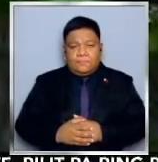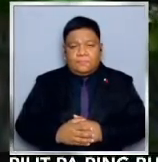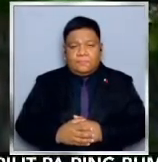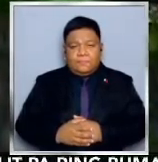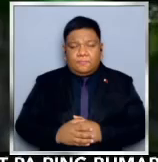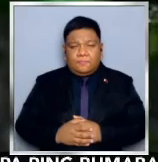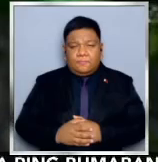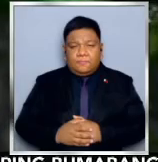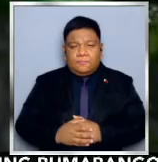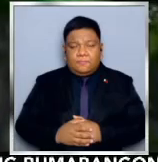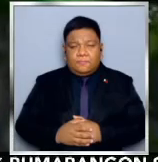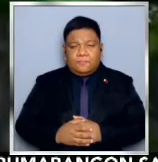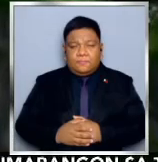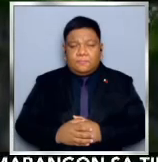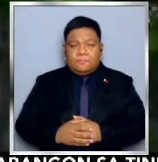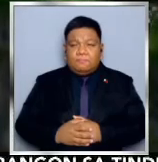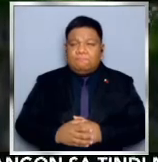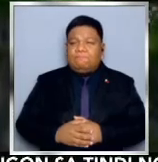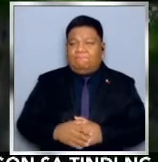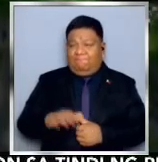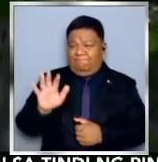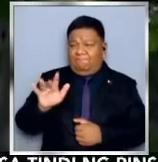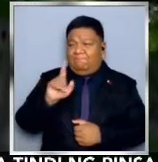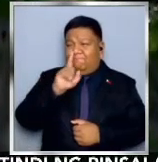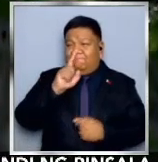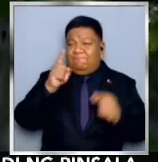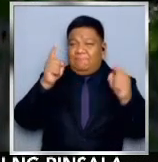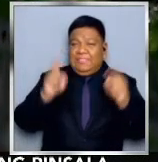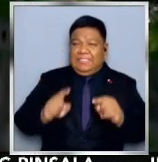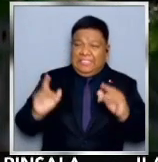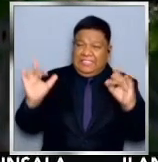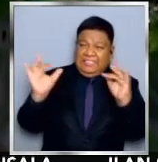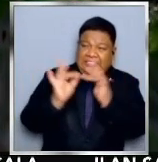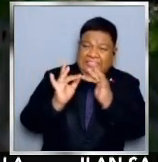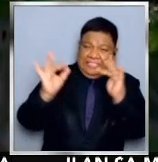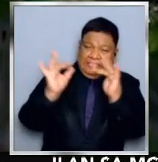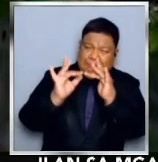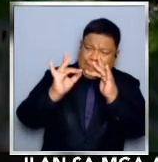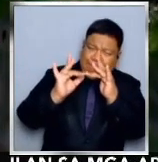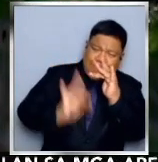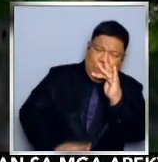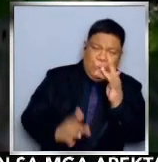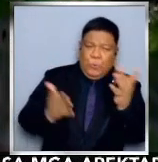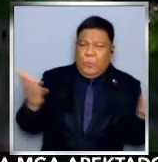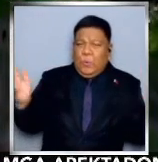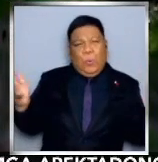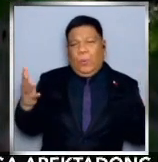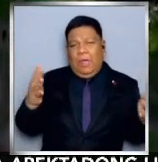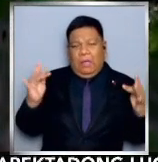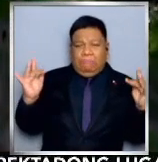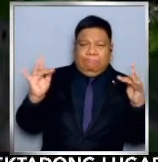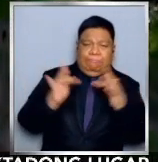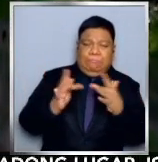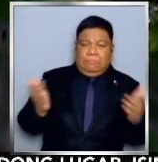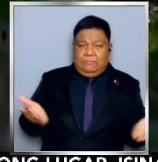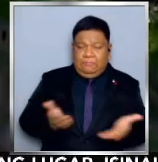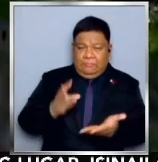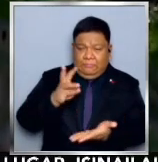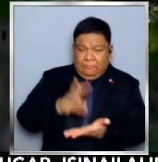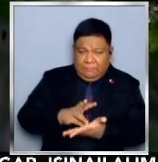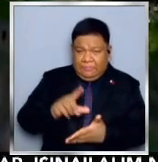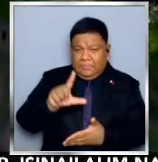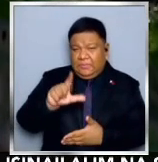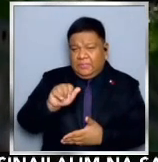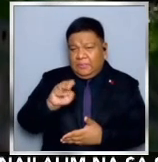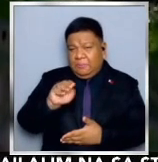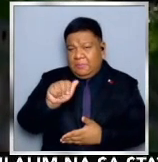Mel, bagsak talaga yung signal ng telco dito sa isla ng isla. Kaya gumagamit tayo